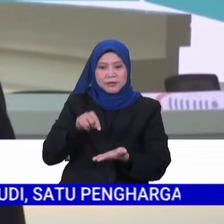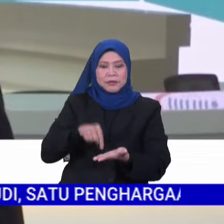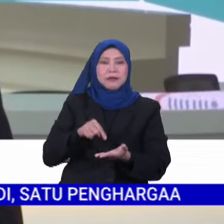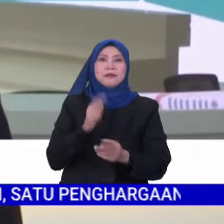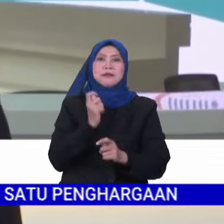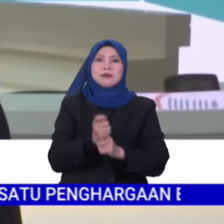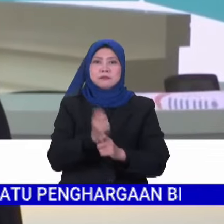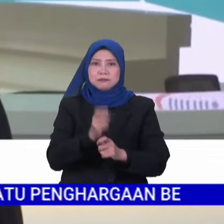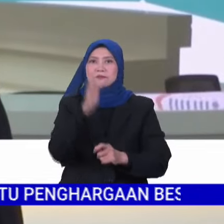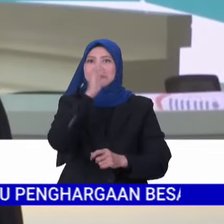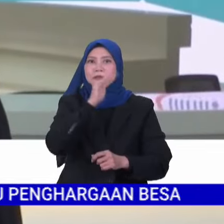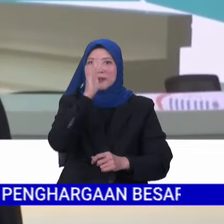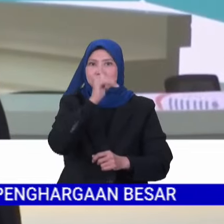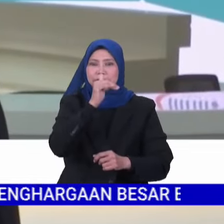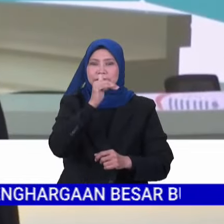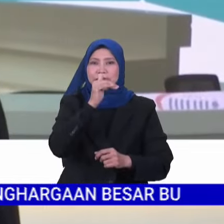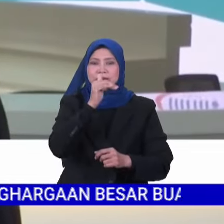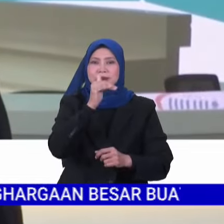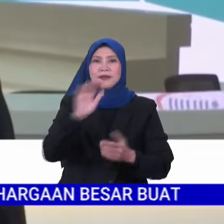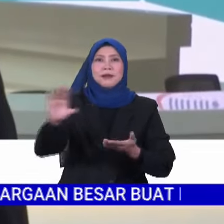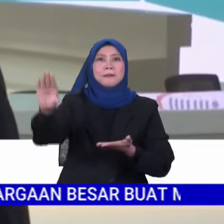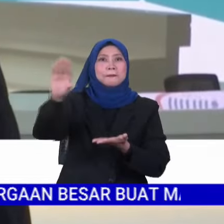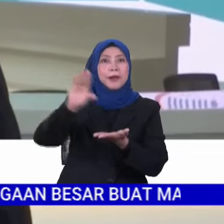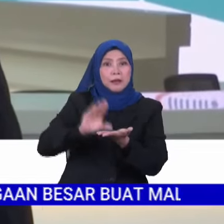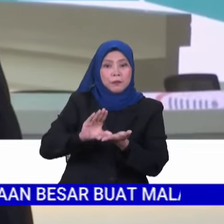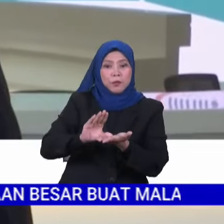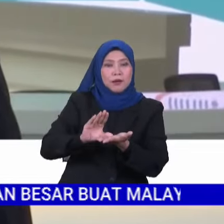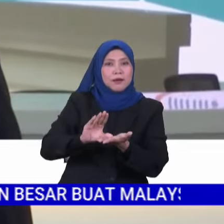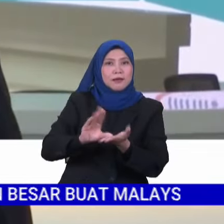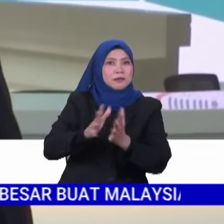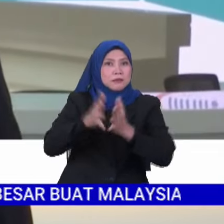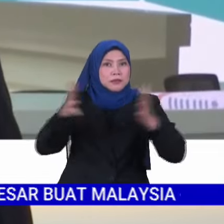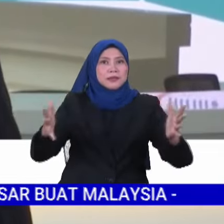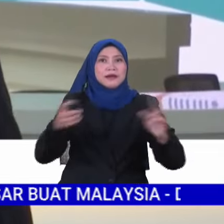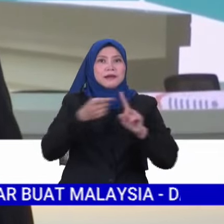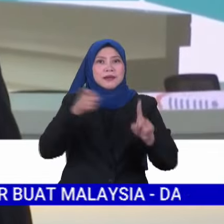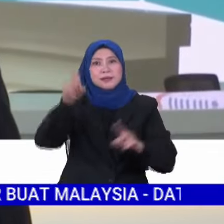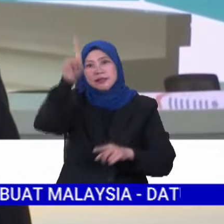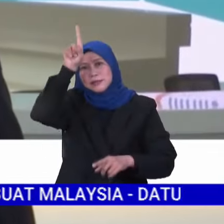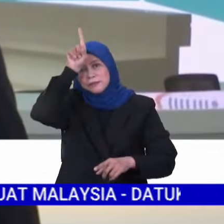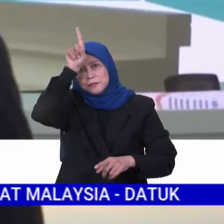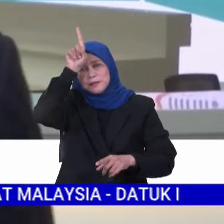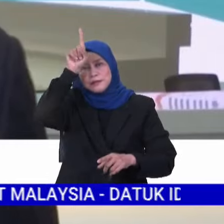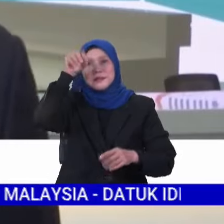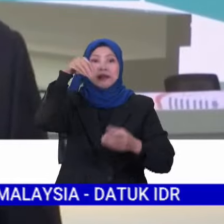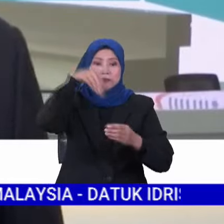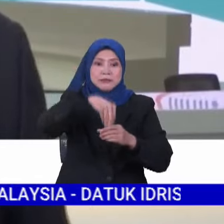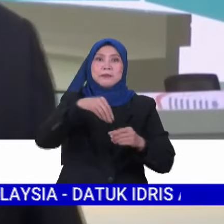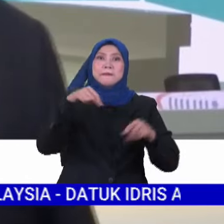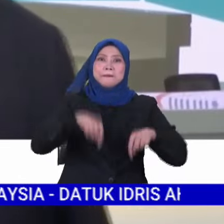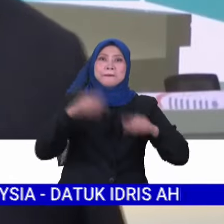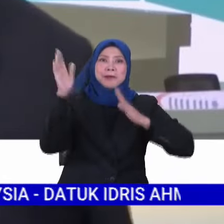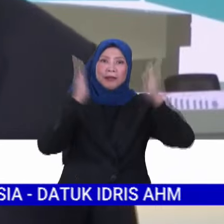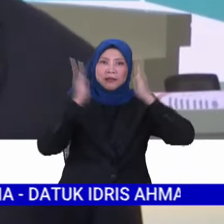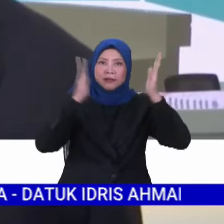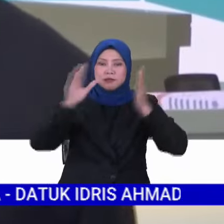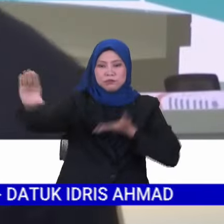sebagai sebuah pelaburan ke besar daripada negara Jerman dibeli Syah